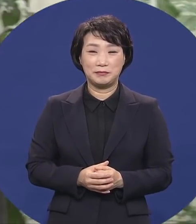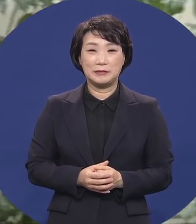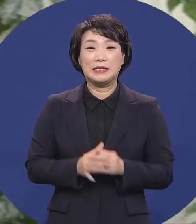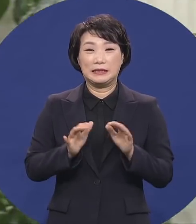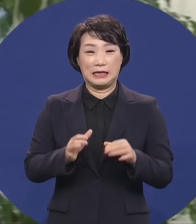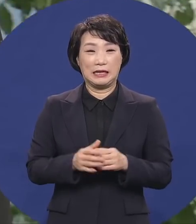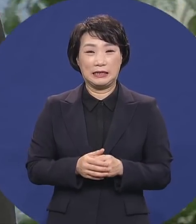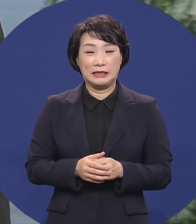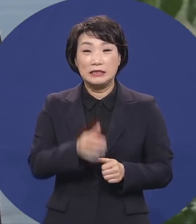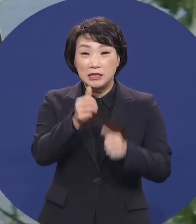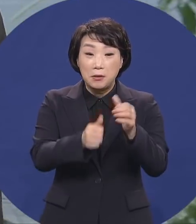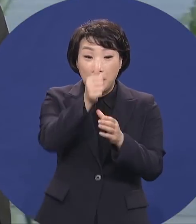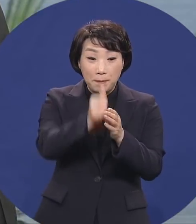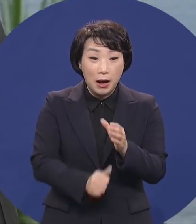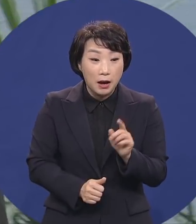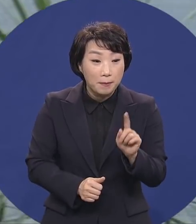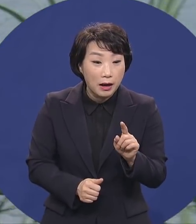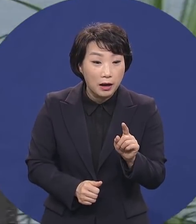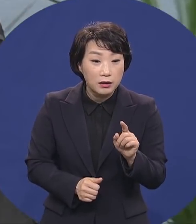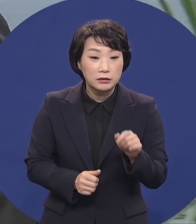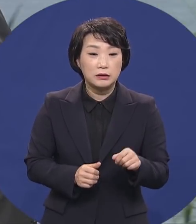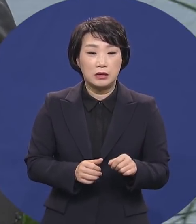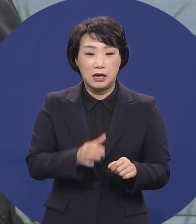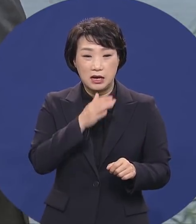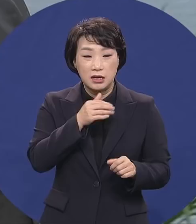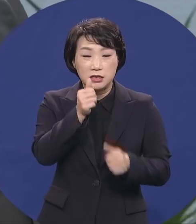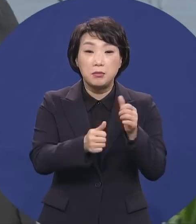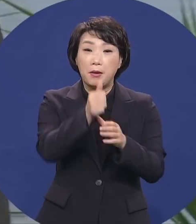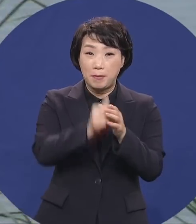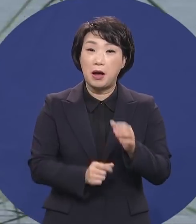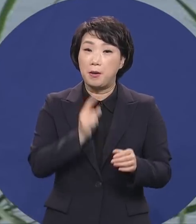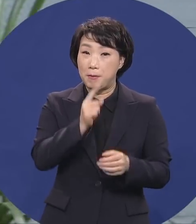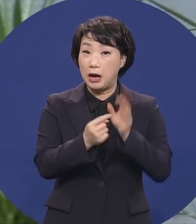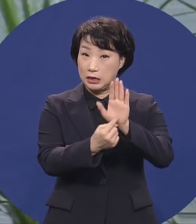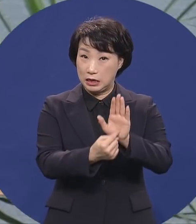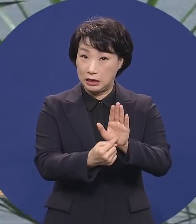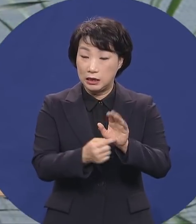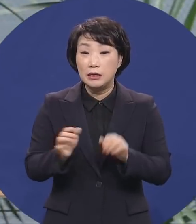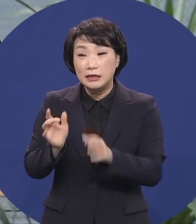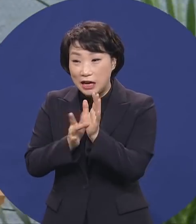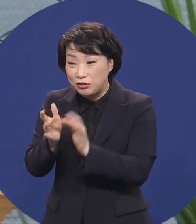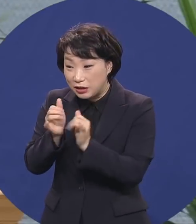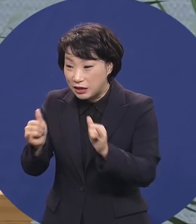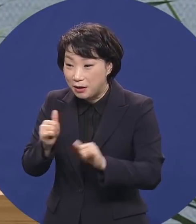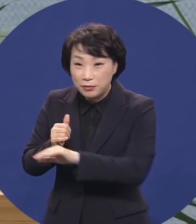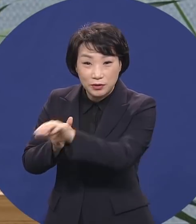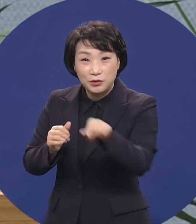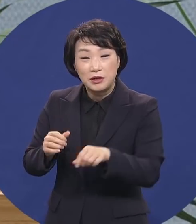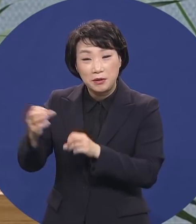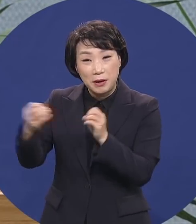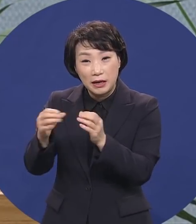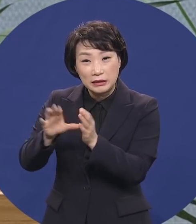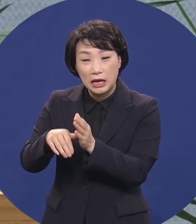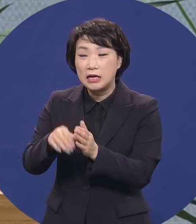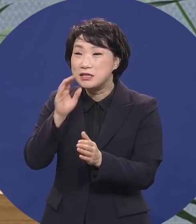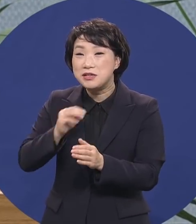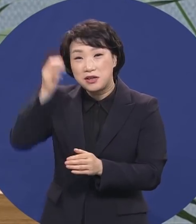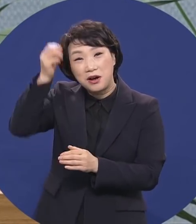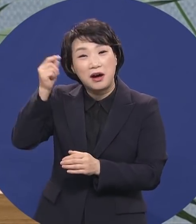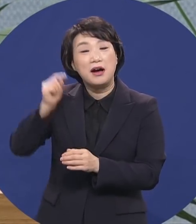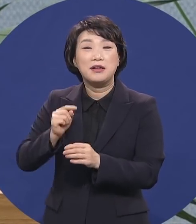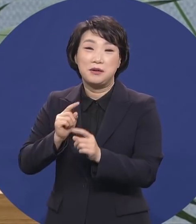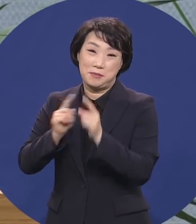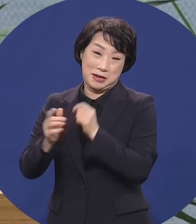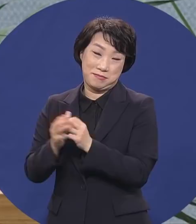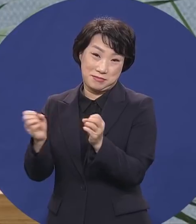벌써 시험 든 사람은 그 속에서 시험 든 얘기가 나오고, 예수의 사람은 그 속에서 신령한 영적인